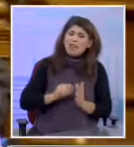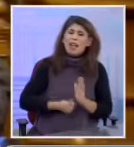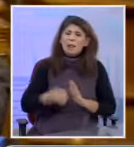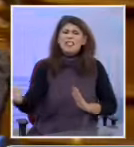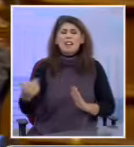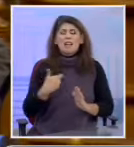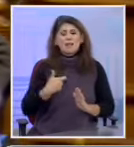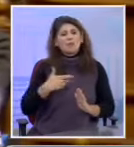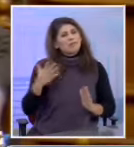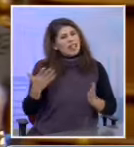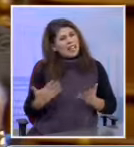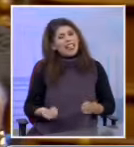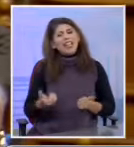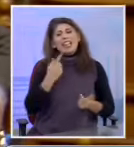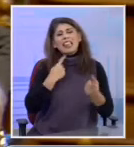Άλλωστε